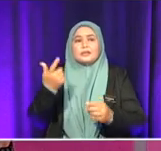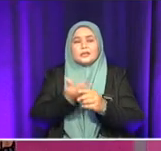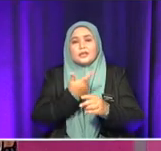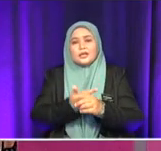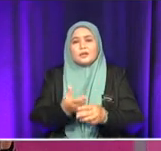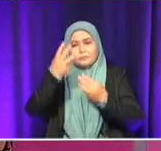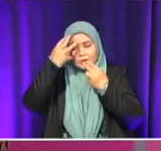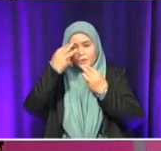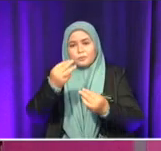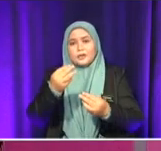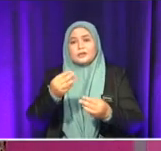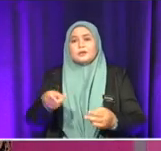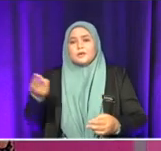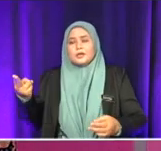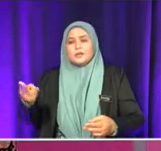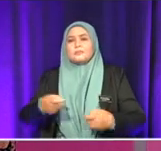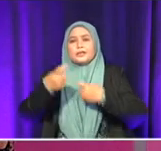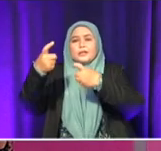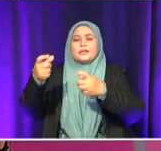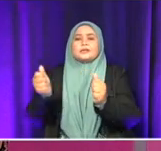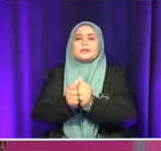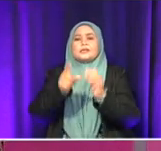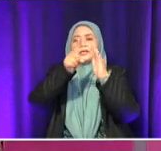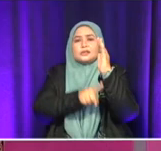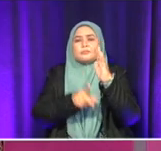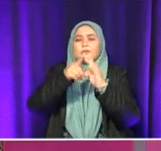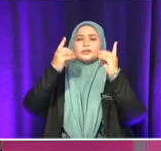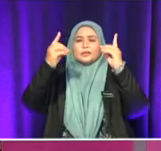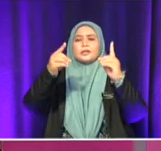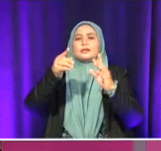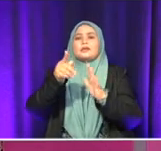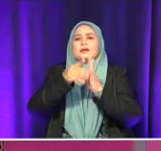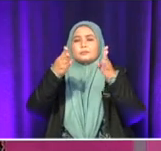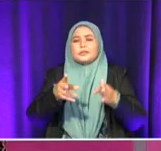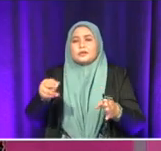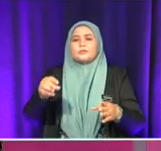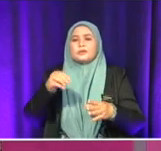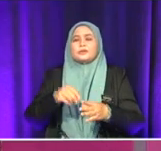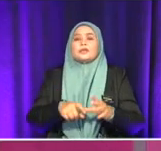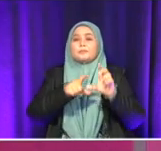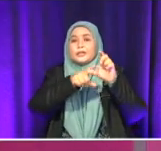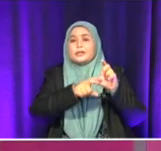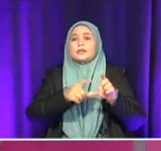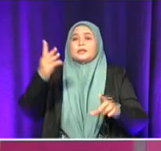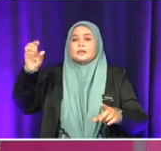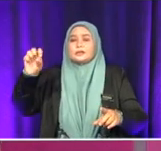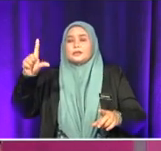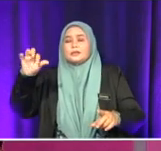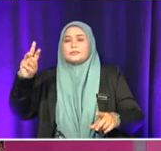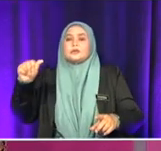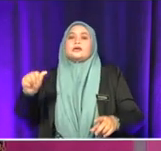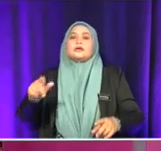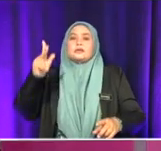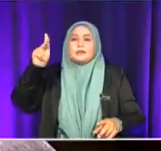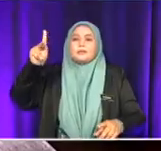maklumat ataupun bahan-bahan berkaitan dasar berikan kebangsaan boleh didapati dalam belantara D5 KPM